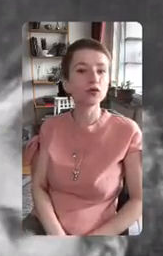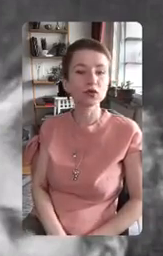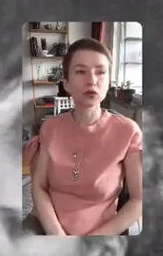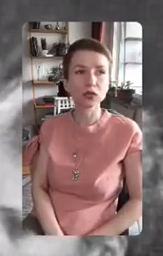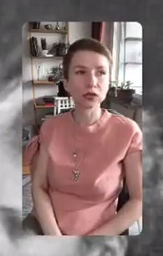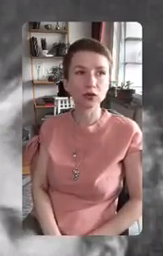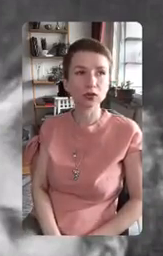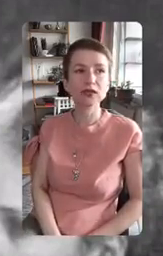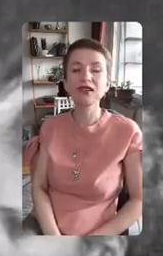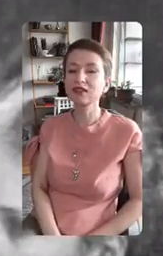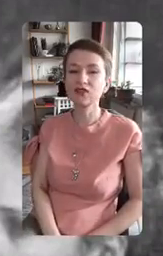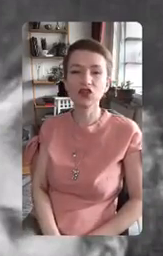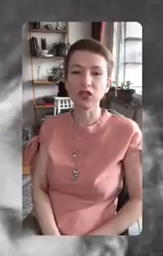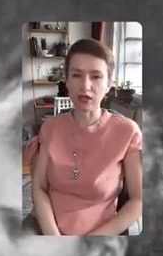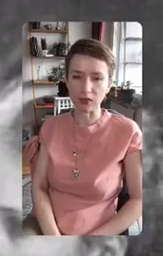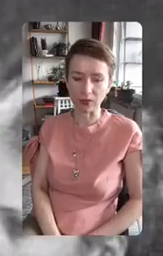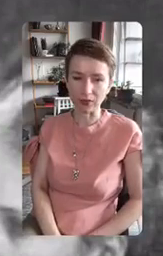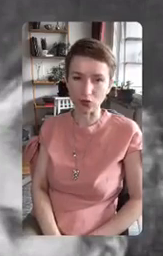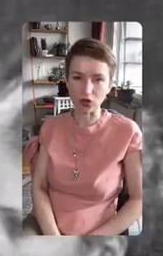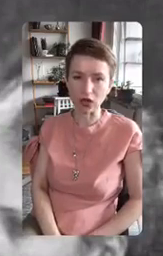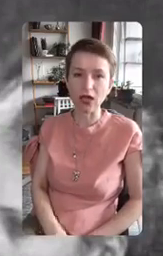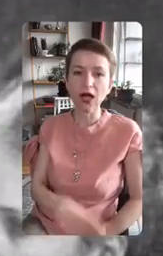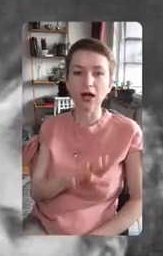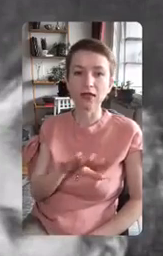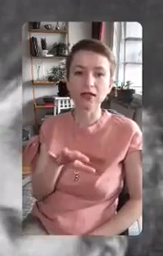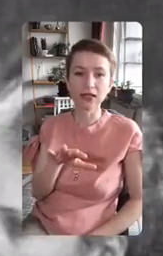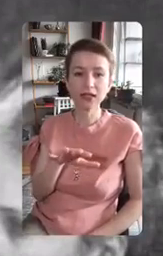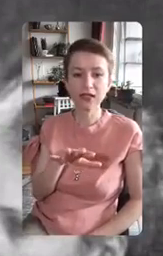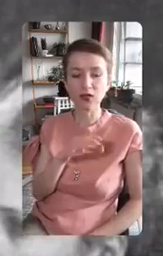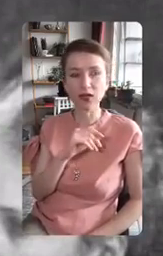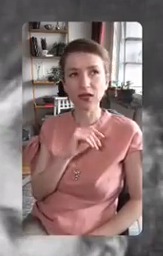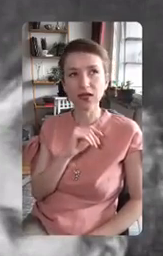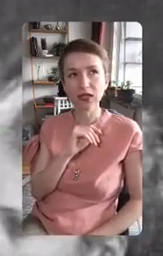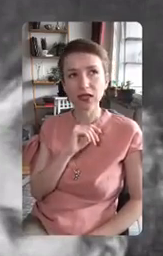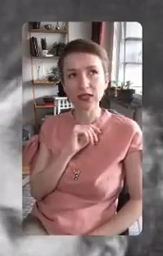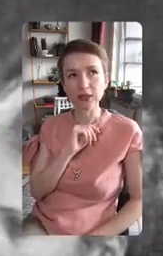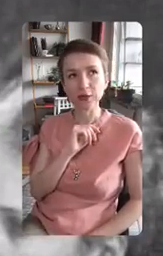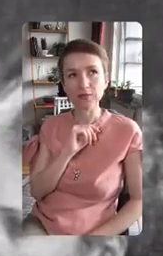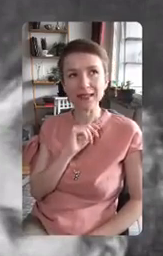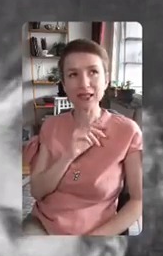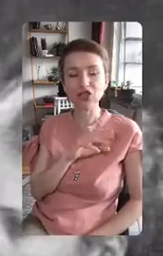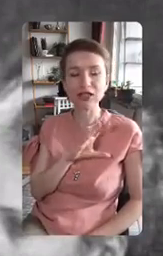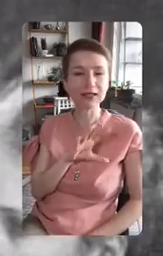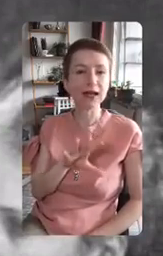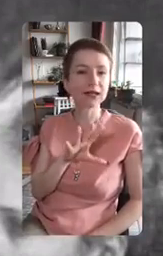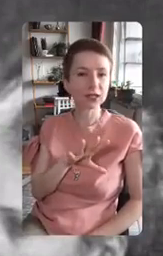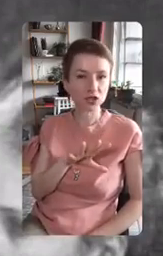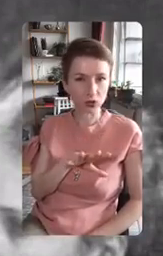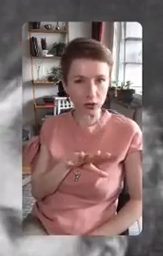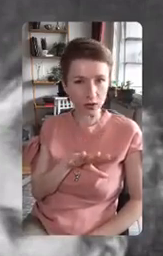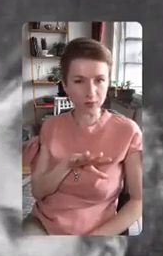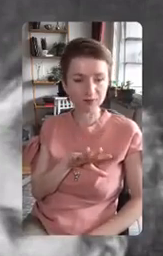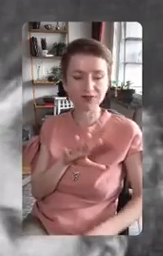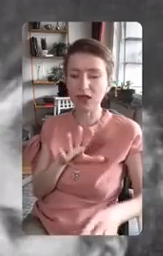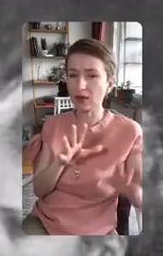но он в итоге он не стал священником, потому что они с Эльсой были достаточно радикально настроены. там